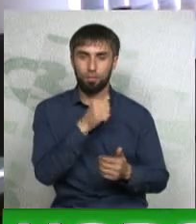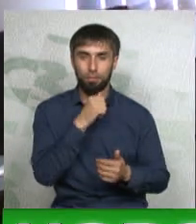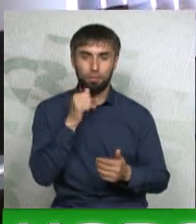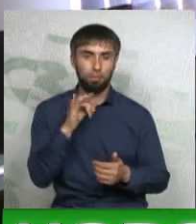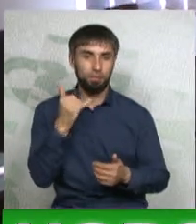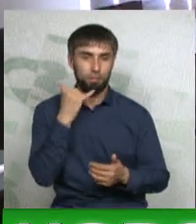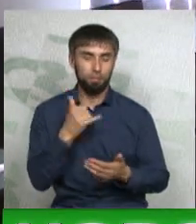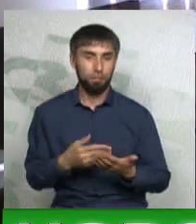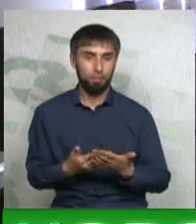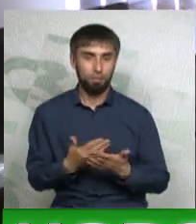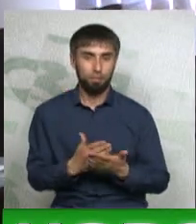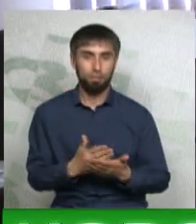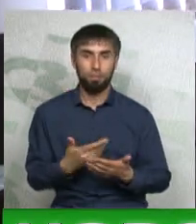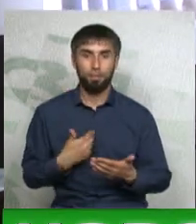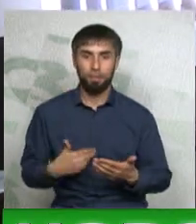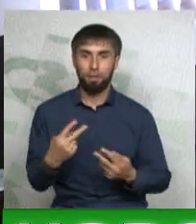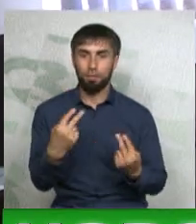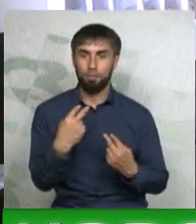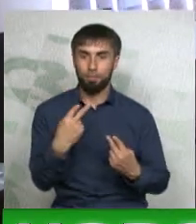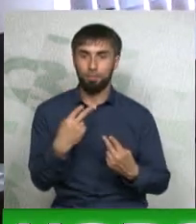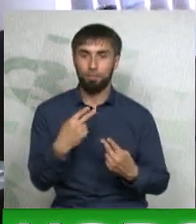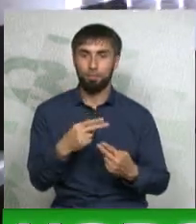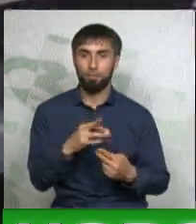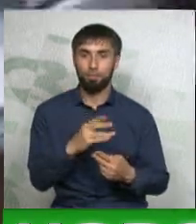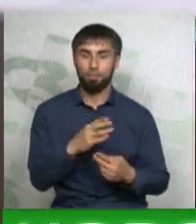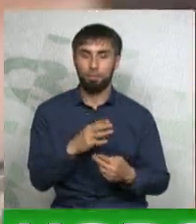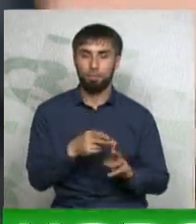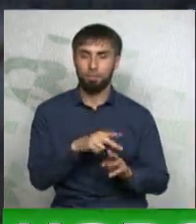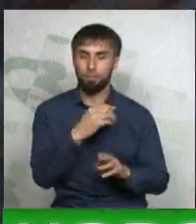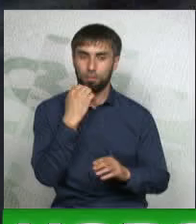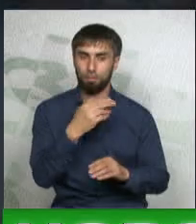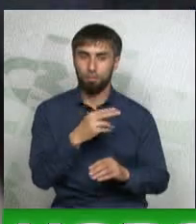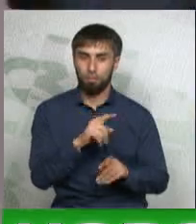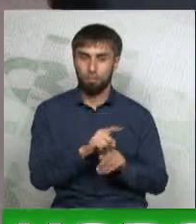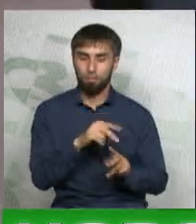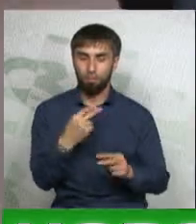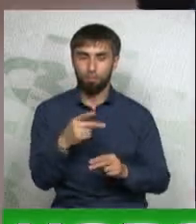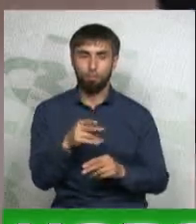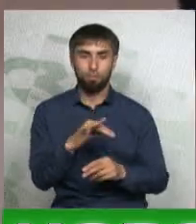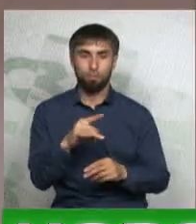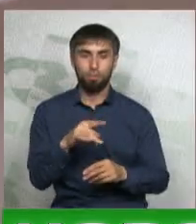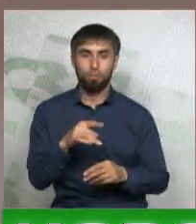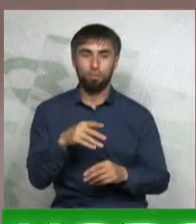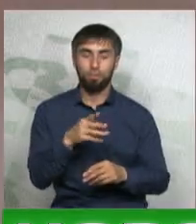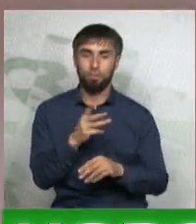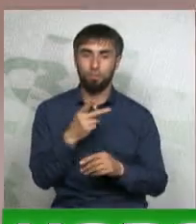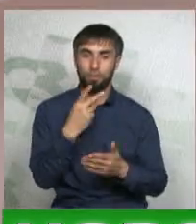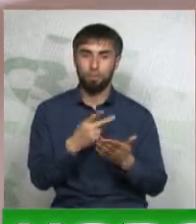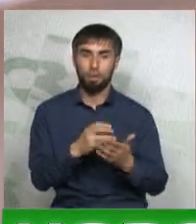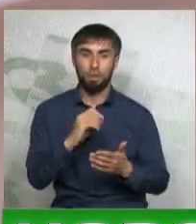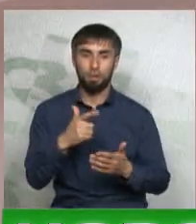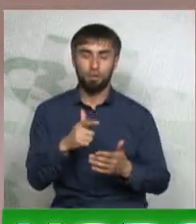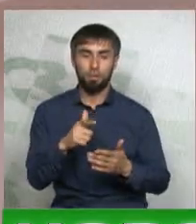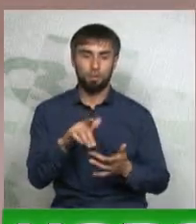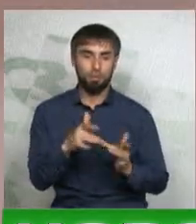телефон. За нами наблюдают. Наблюдает ситуационный центр. Мы можем через портал «Смотри ЕГЭ», через учетную запись